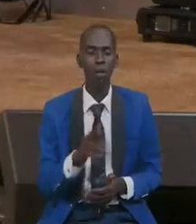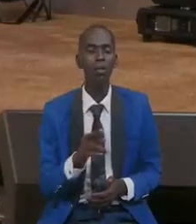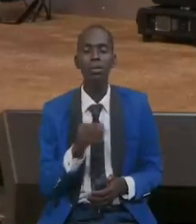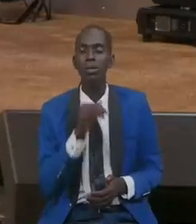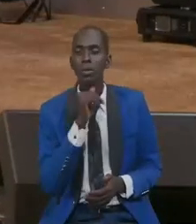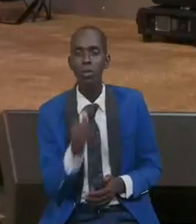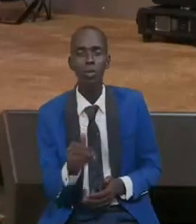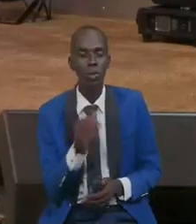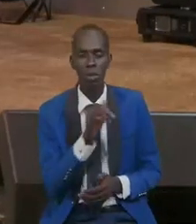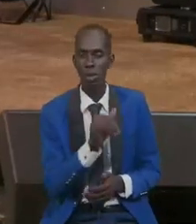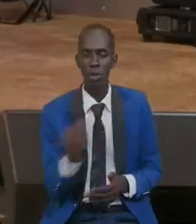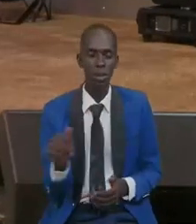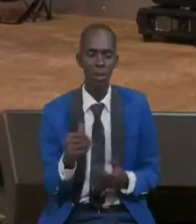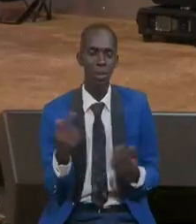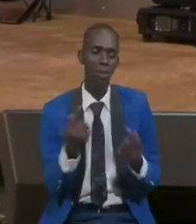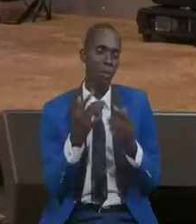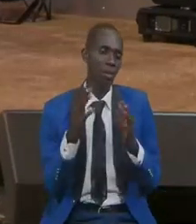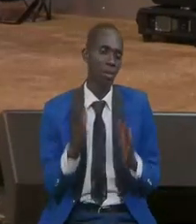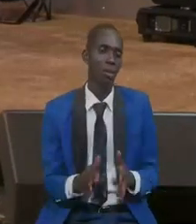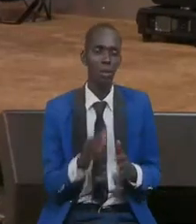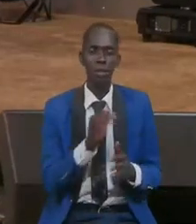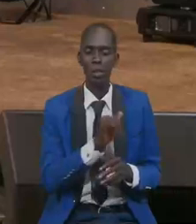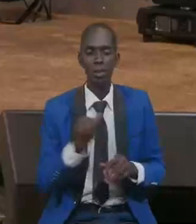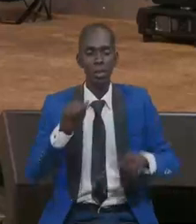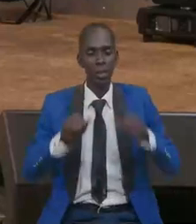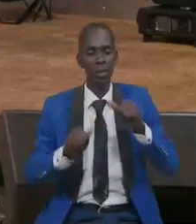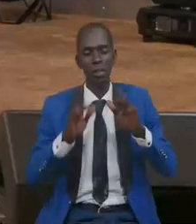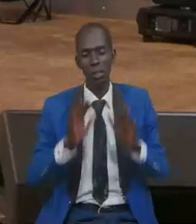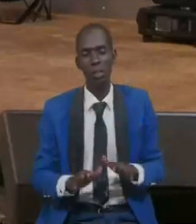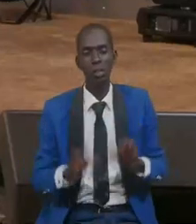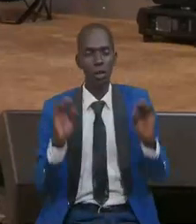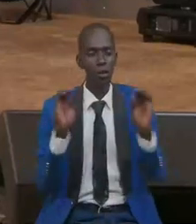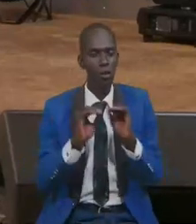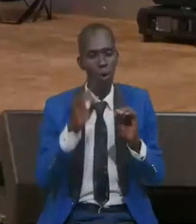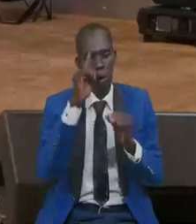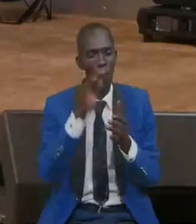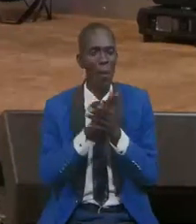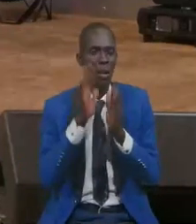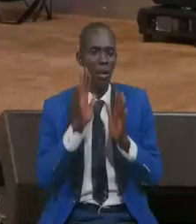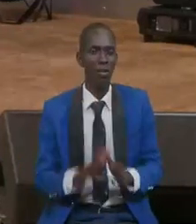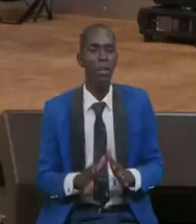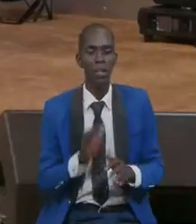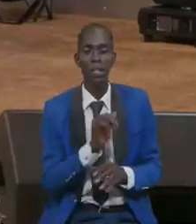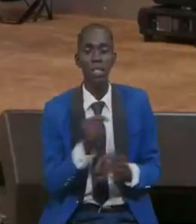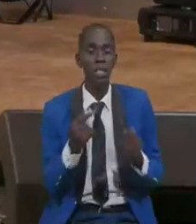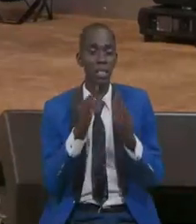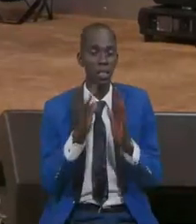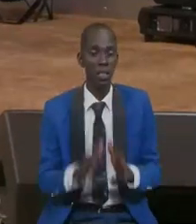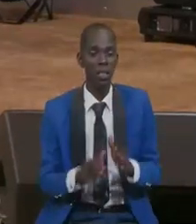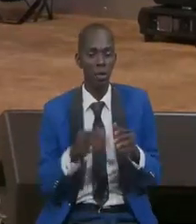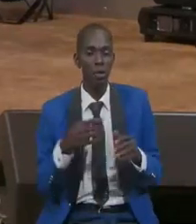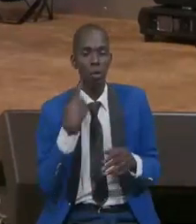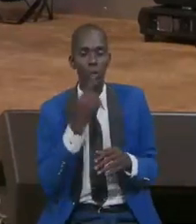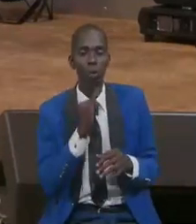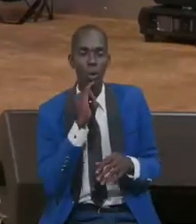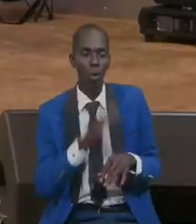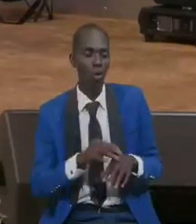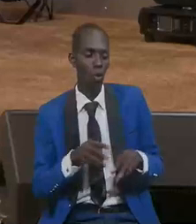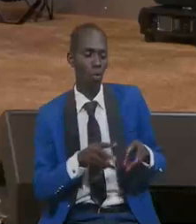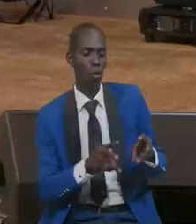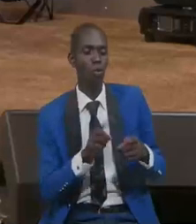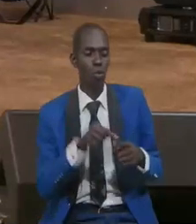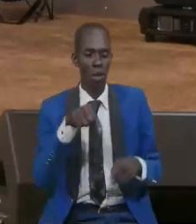démontres pas que tu es un païen, un incroyant, un pécheur. Et tu es la voie pour l'enfer, si tu ne te repens pas.